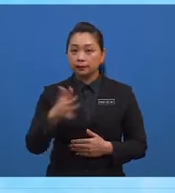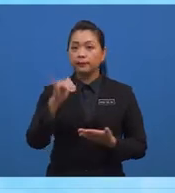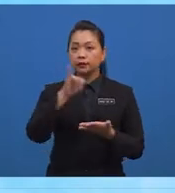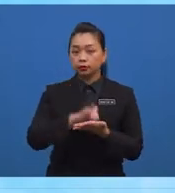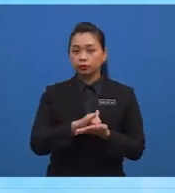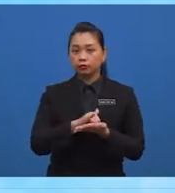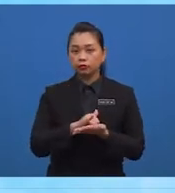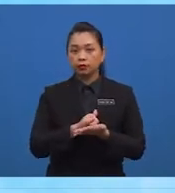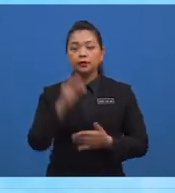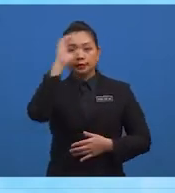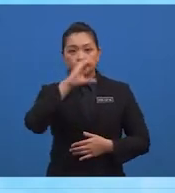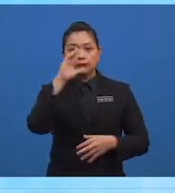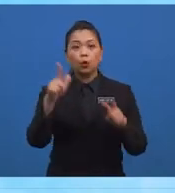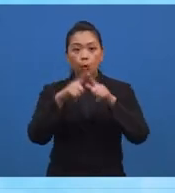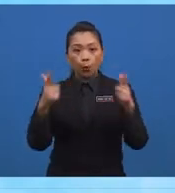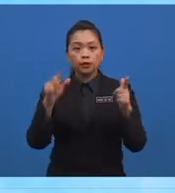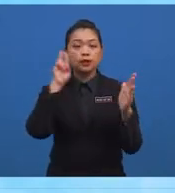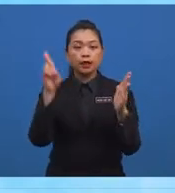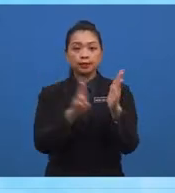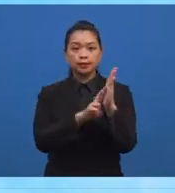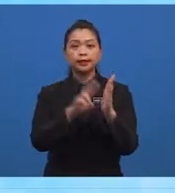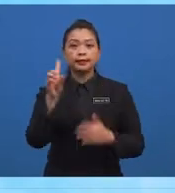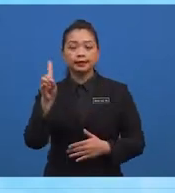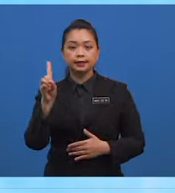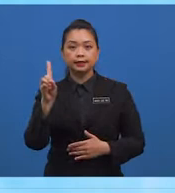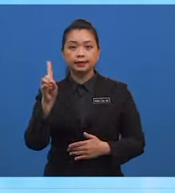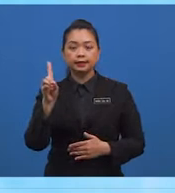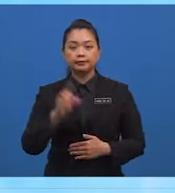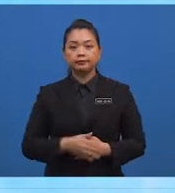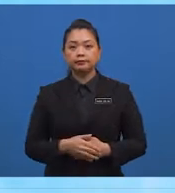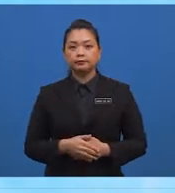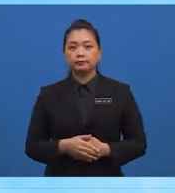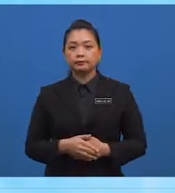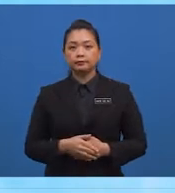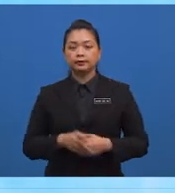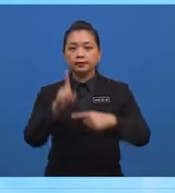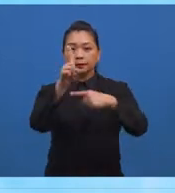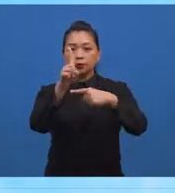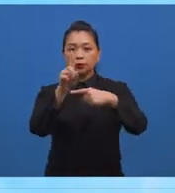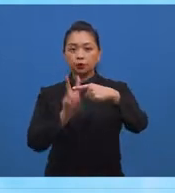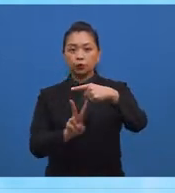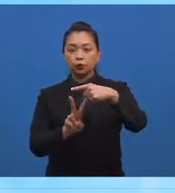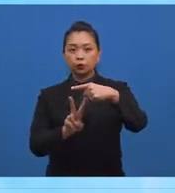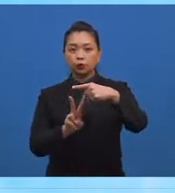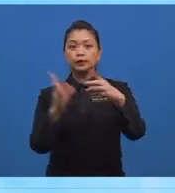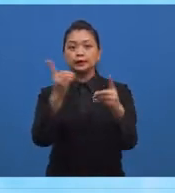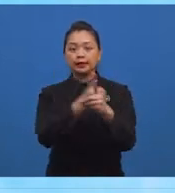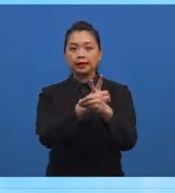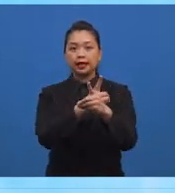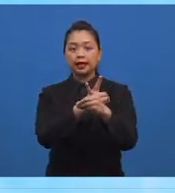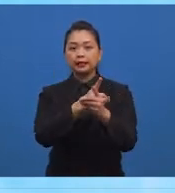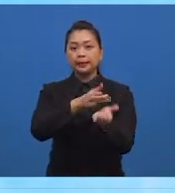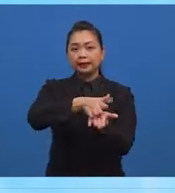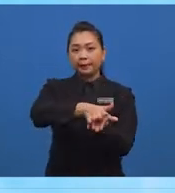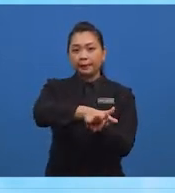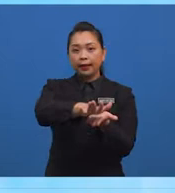Langkah kedua. Luas rajah D pula ialah 1/2 darab tapak